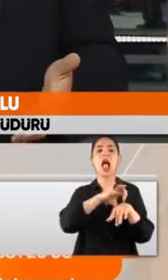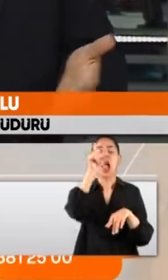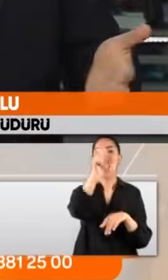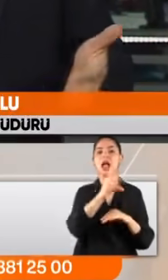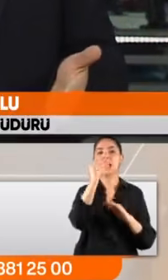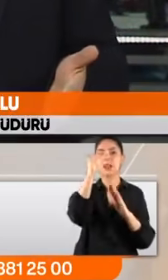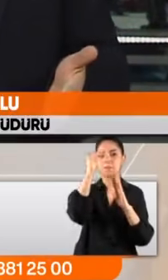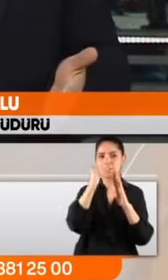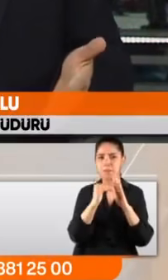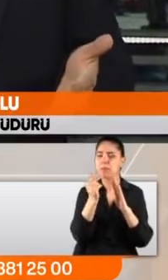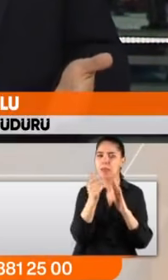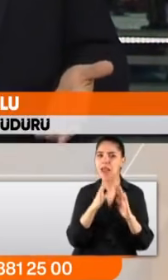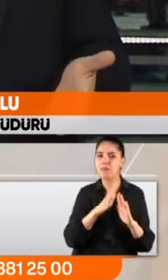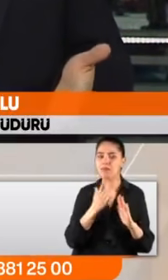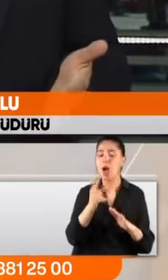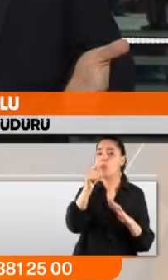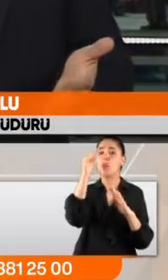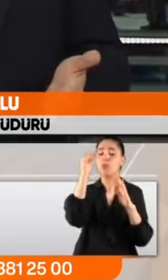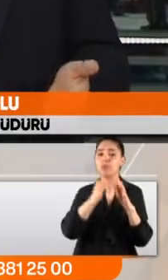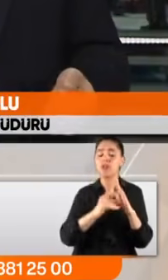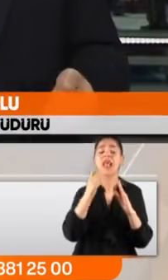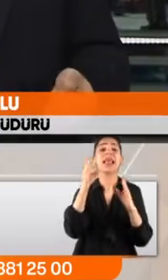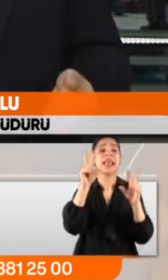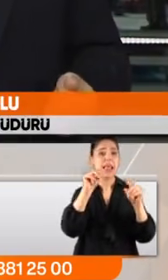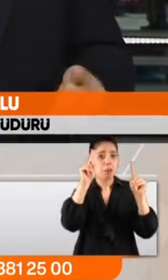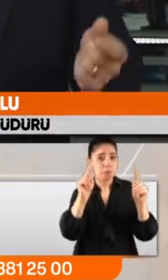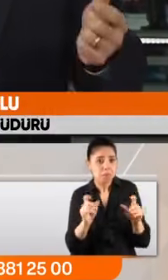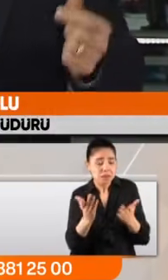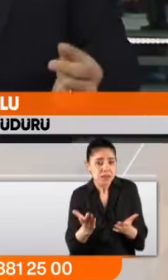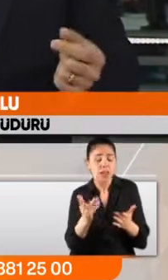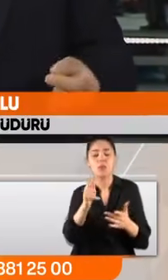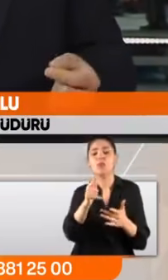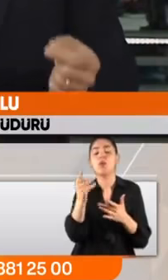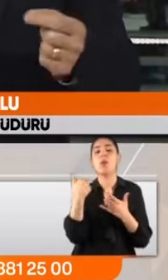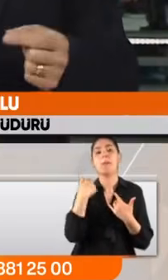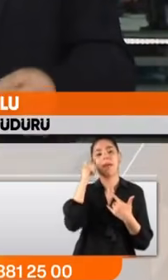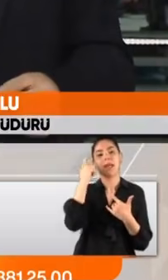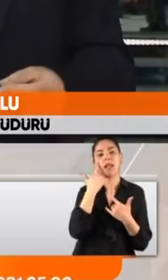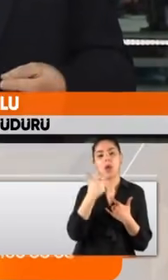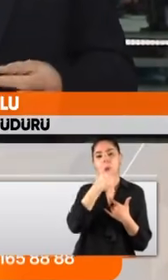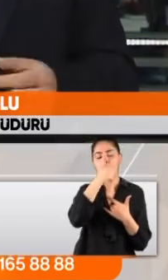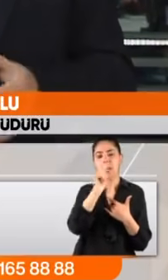düşüş bir süredir yaşanıyor ama bu düşüş yeterli mi değil mi tartışmaları vardı. Bana gelen bilgi